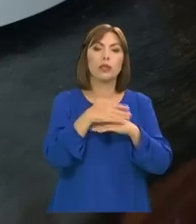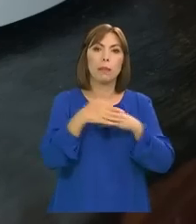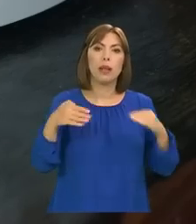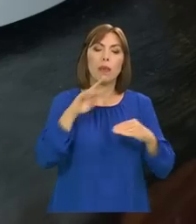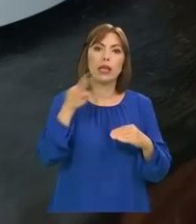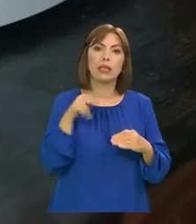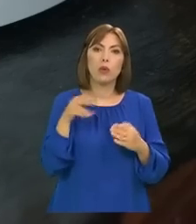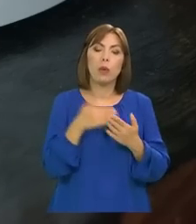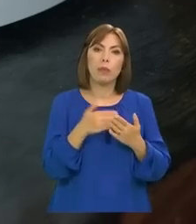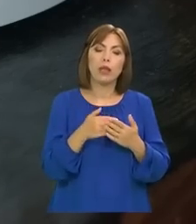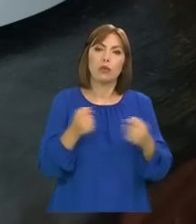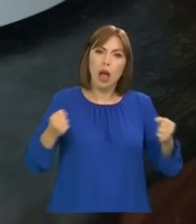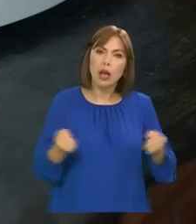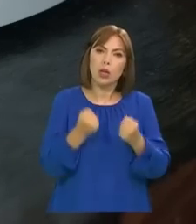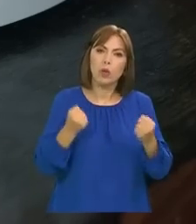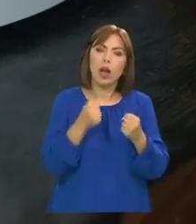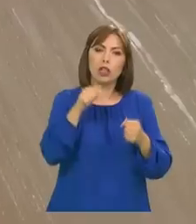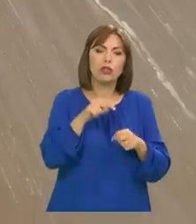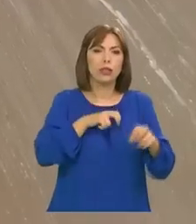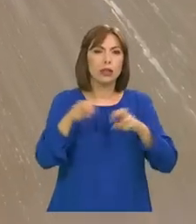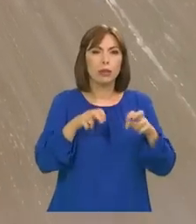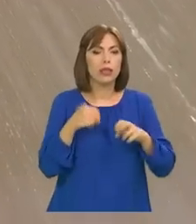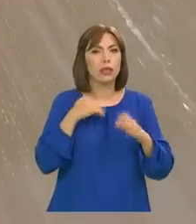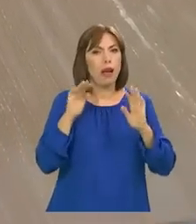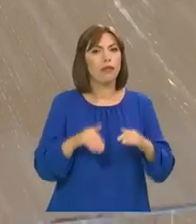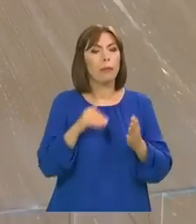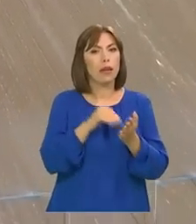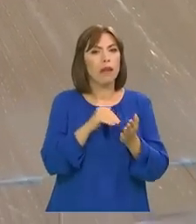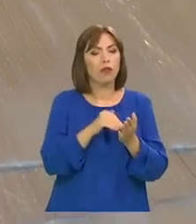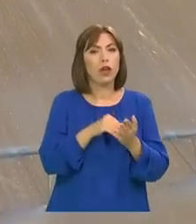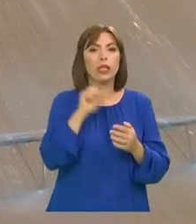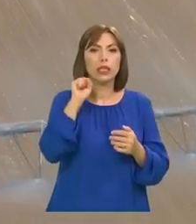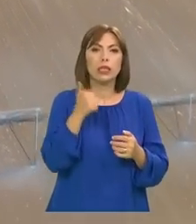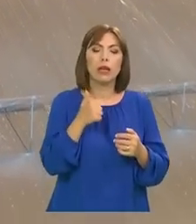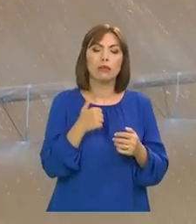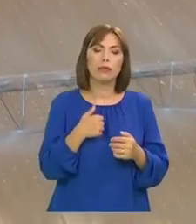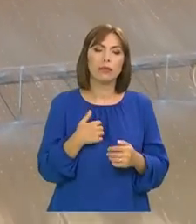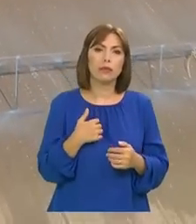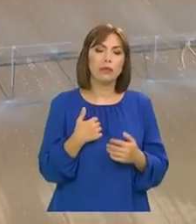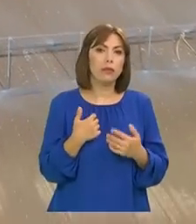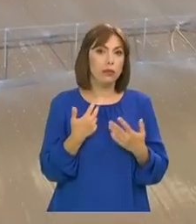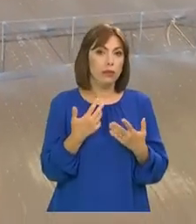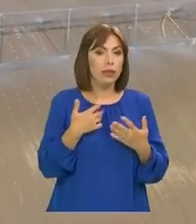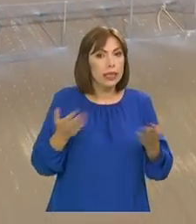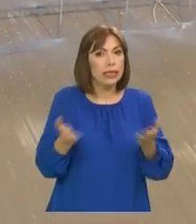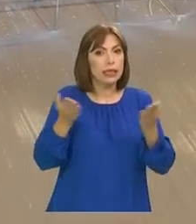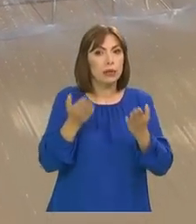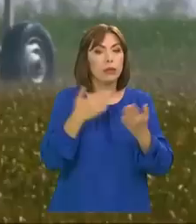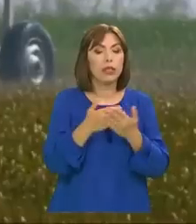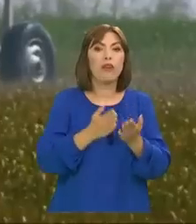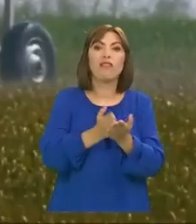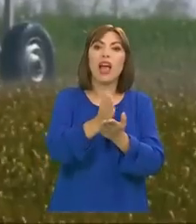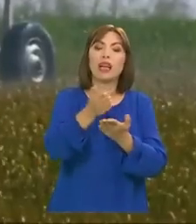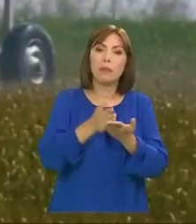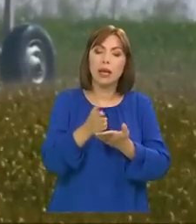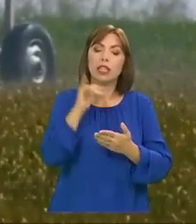euro pentru a încuraja acest demers. Avem nevoie să îi stimulăm atât pe fermieri cât